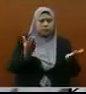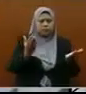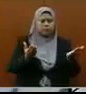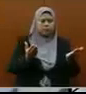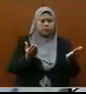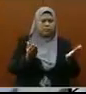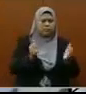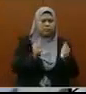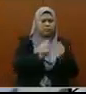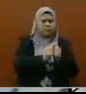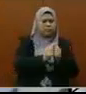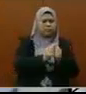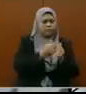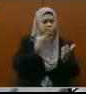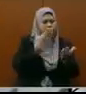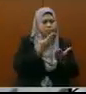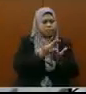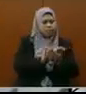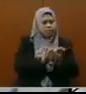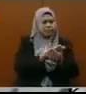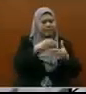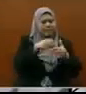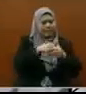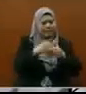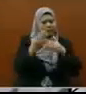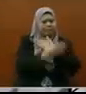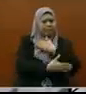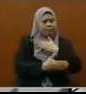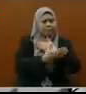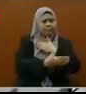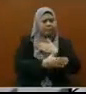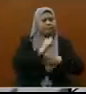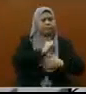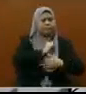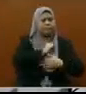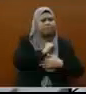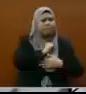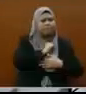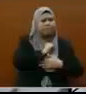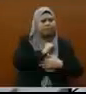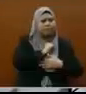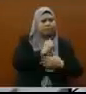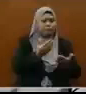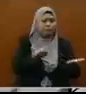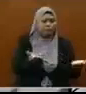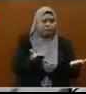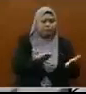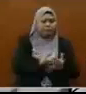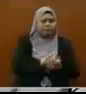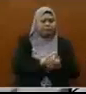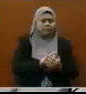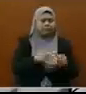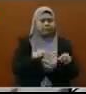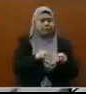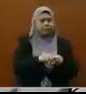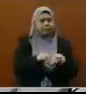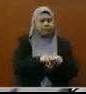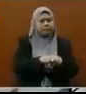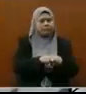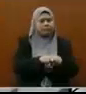tentang senario ekonomi semasa di dalam negara kita Malaysia sendiri pasca PRI ke-14. Seperti mana yang